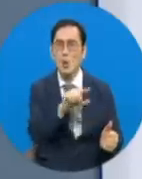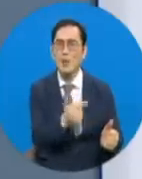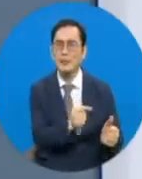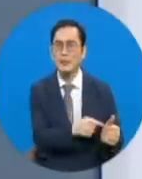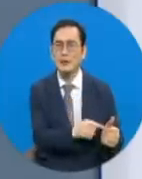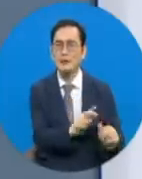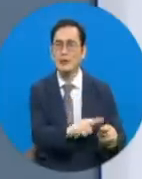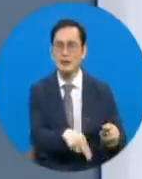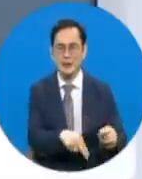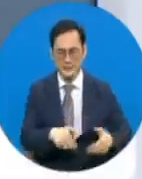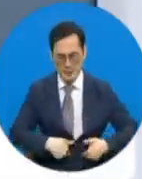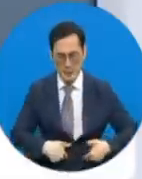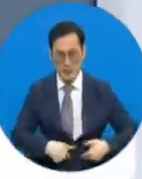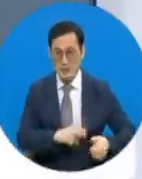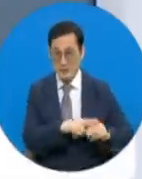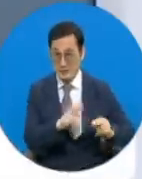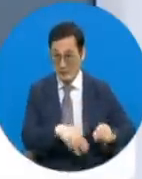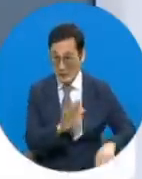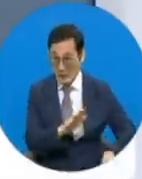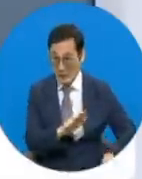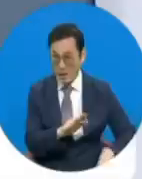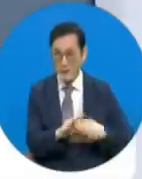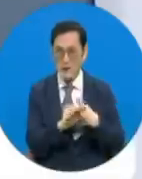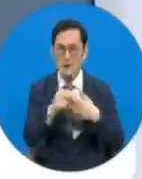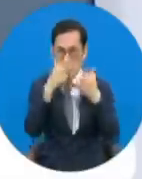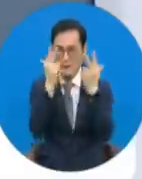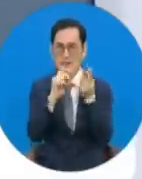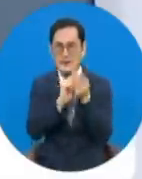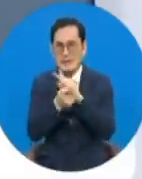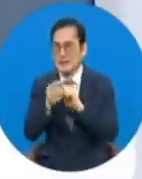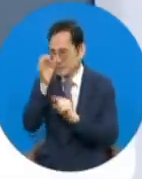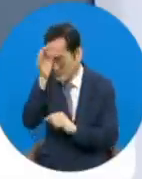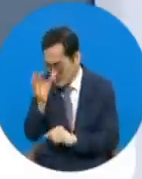이재명 대표가 즉각적으로 나서서 관련된 발언들에 대해서